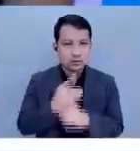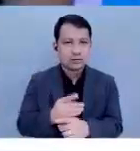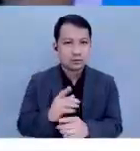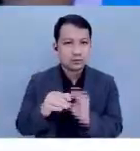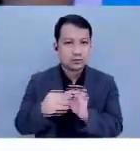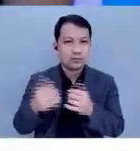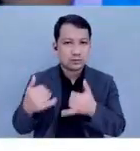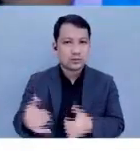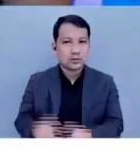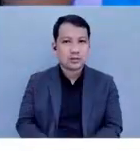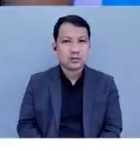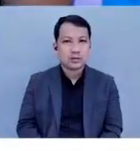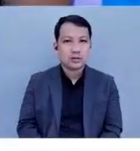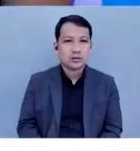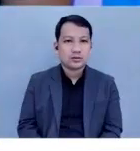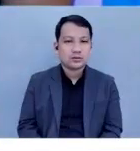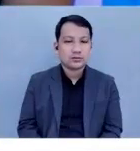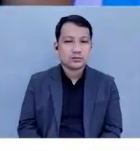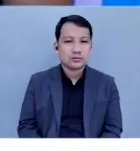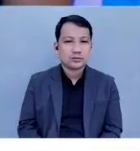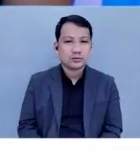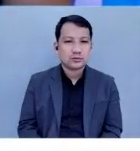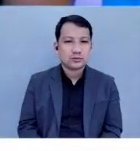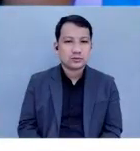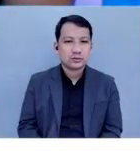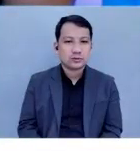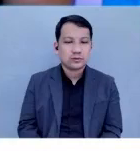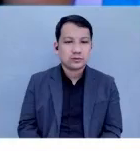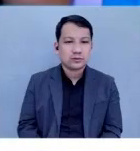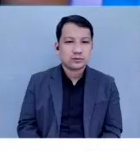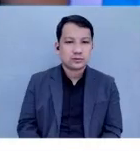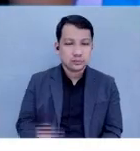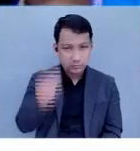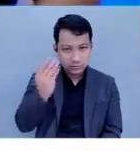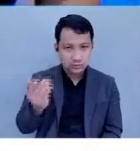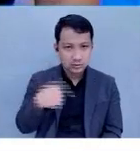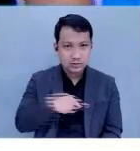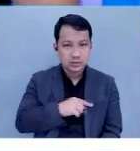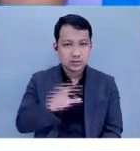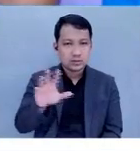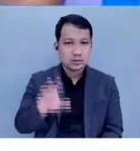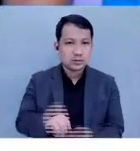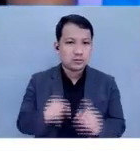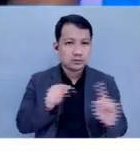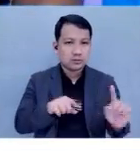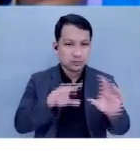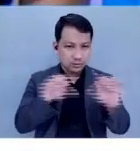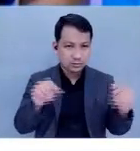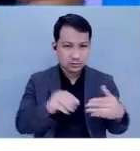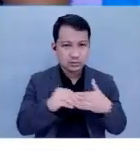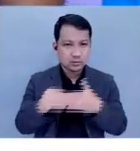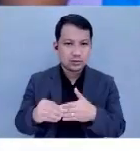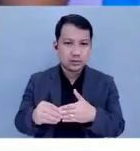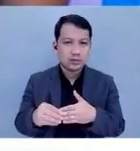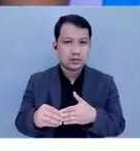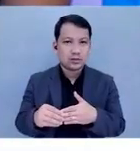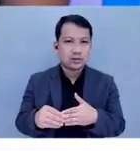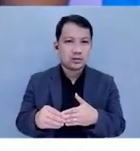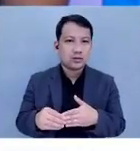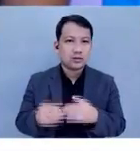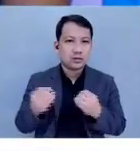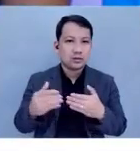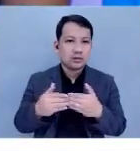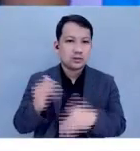The thing with him, he's coachable, you know, and he's not only that, he's a leader also. And you saw in the first half where he had a lot of